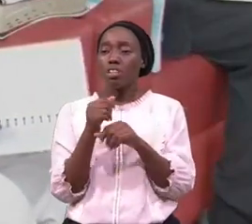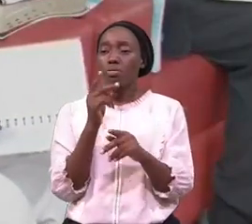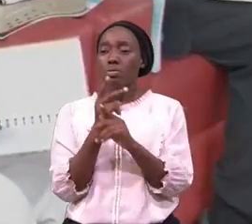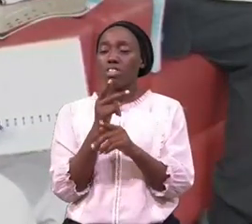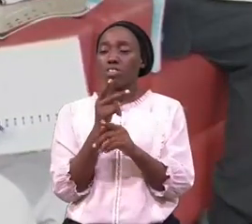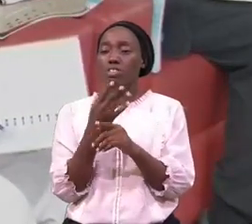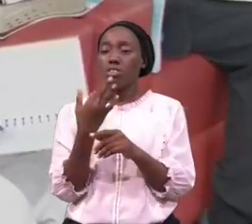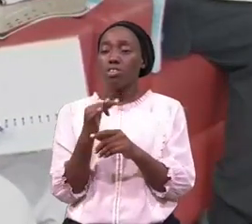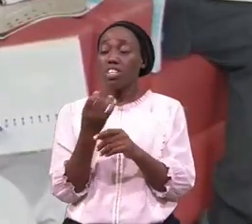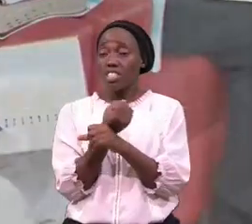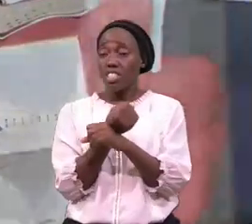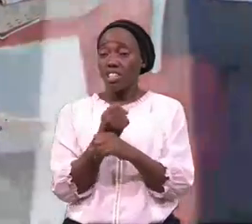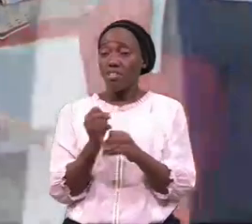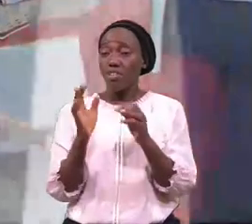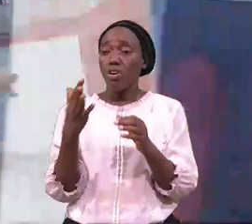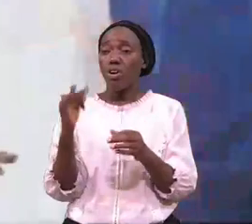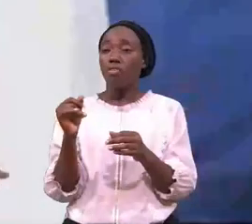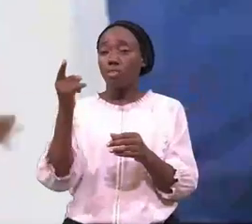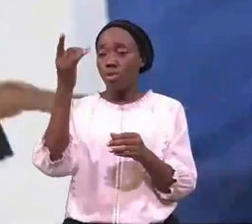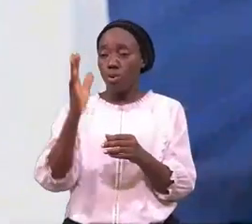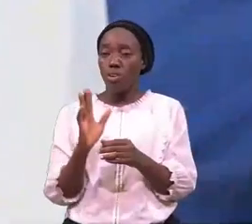Nous parlons du salut du Seigneur.